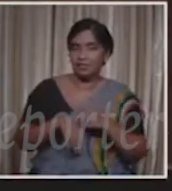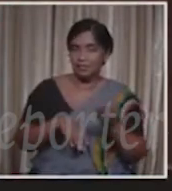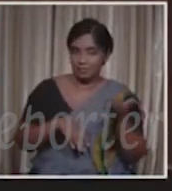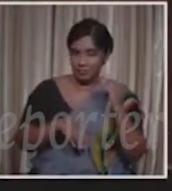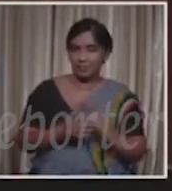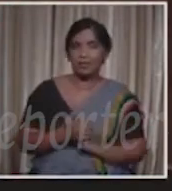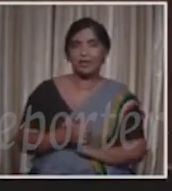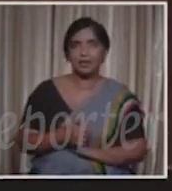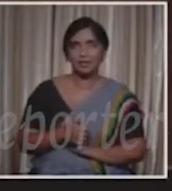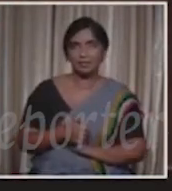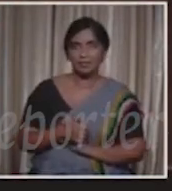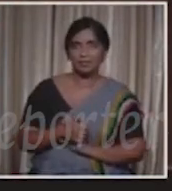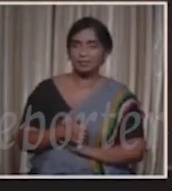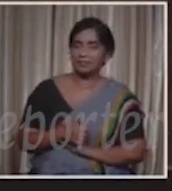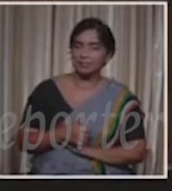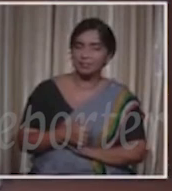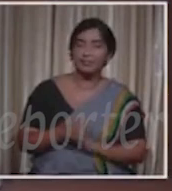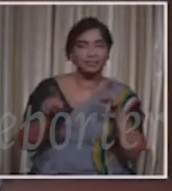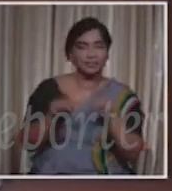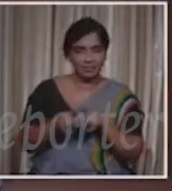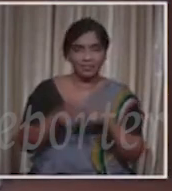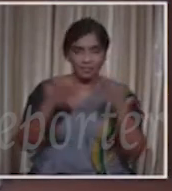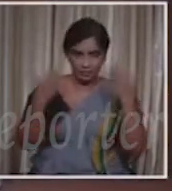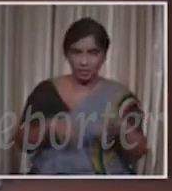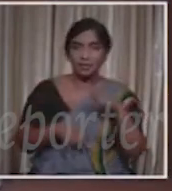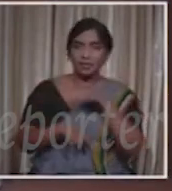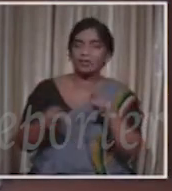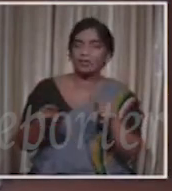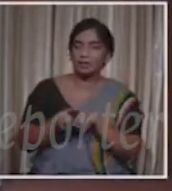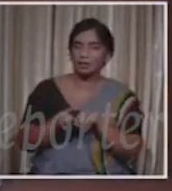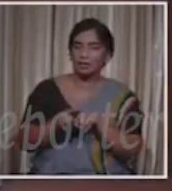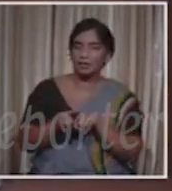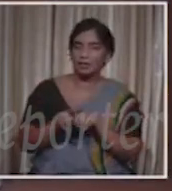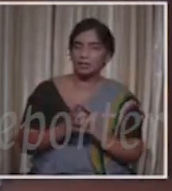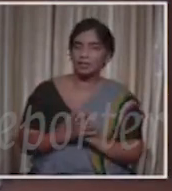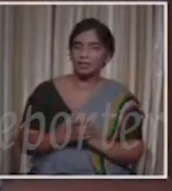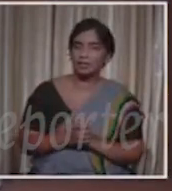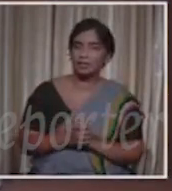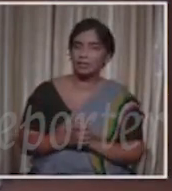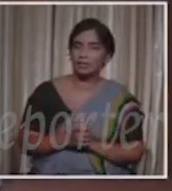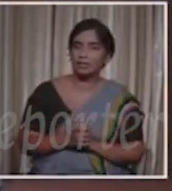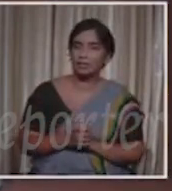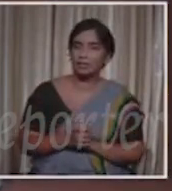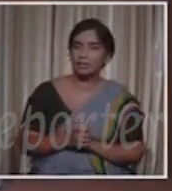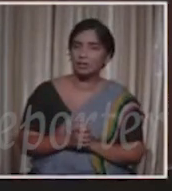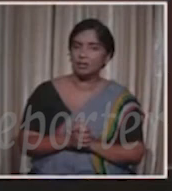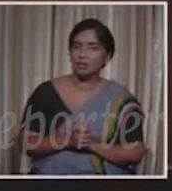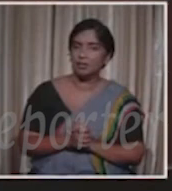ඔබතුමාගේ කාලය අවසන් වෙලා තියෙන වැඩිපුරත් පොඩි වෙලාවක් දුන්නා බාධා කරපු හින්දා මම අවසන් කරන්න දැන් ඒ නිසා අවසන් කරන්න ඒ නිසා